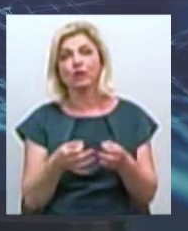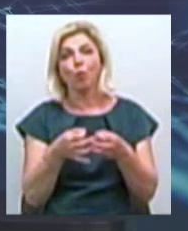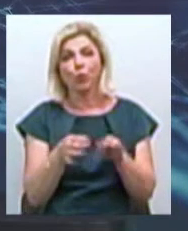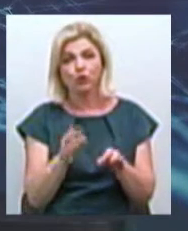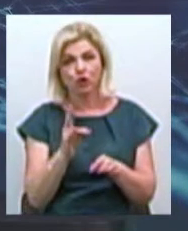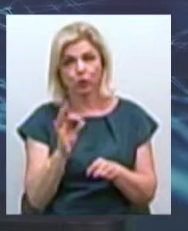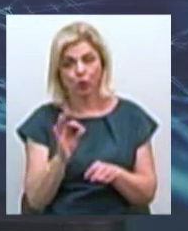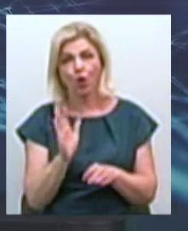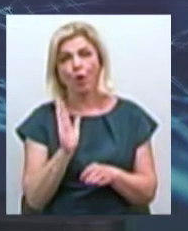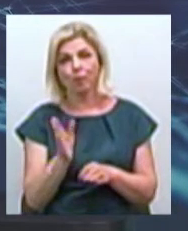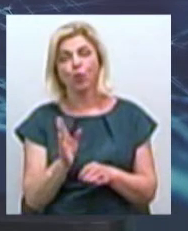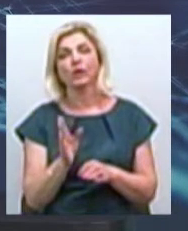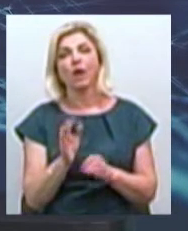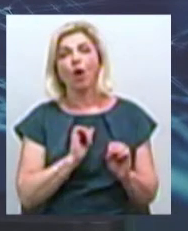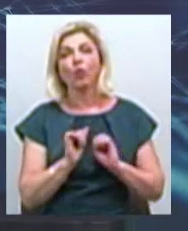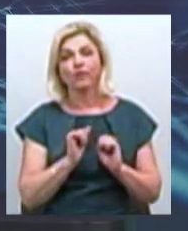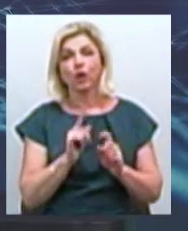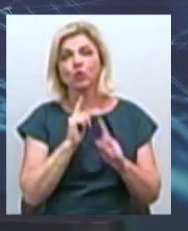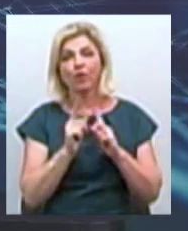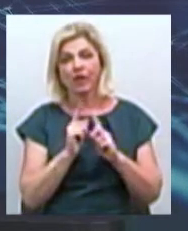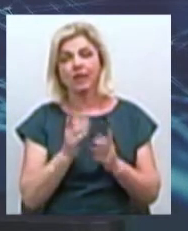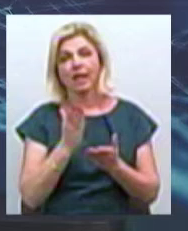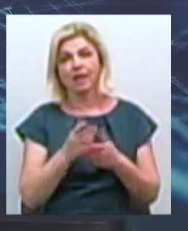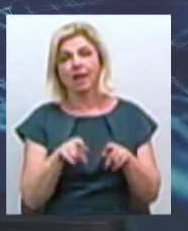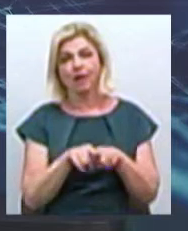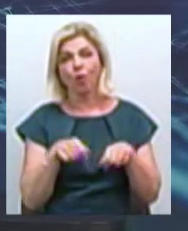так, у Координаційної ради є таке право змінювати